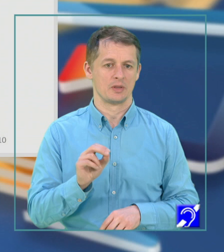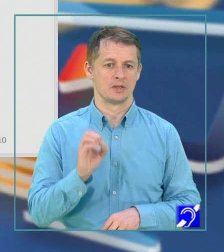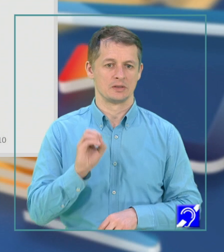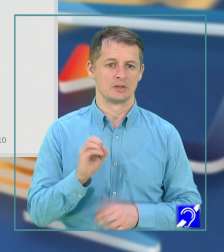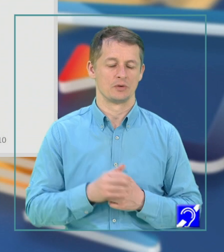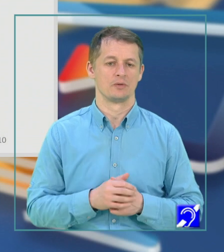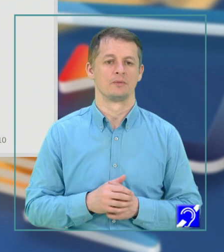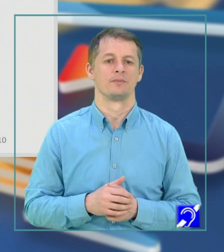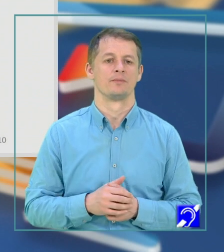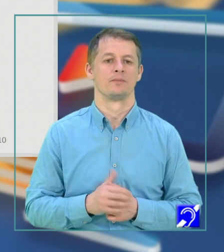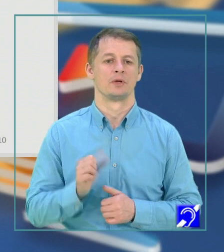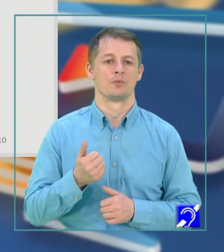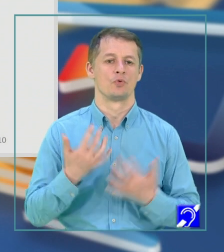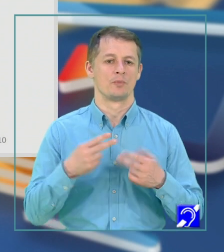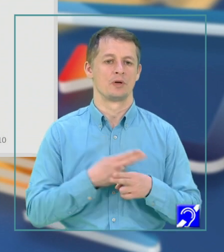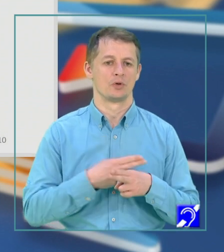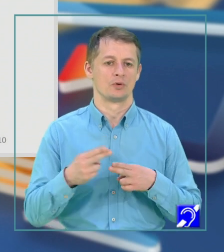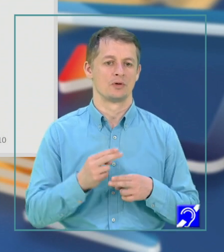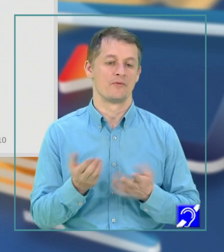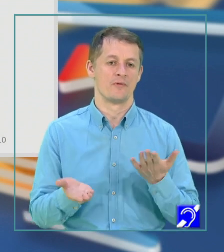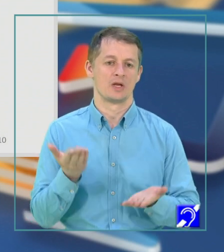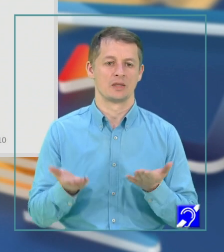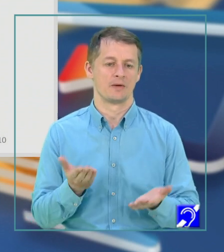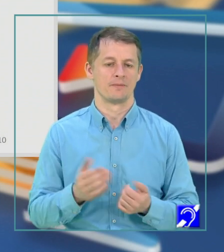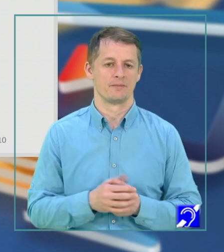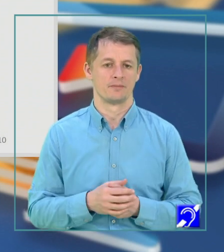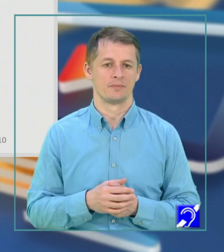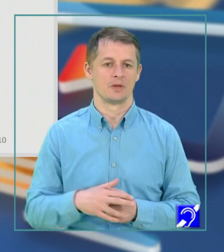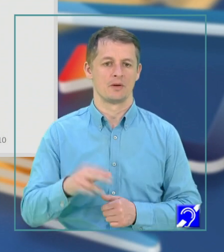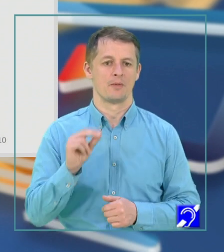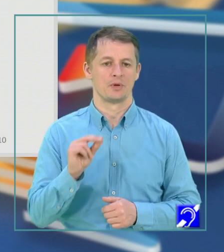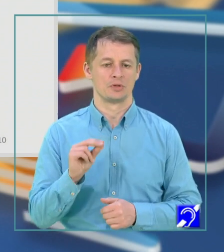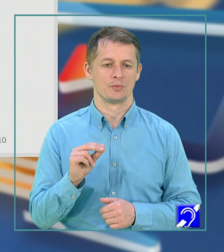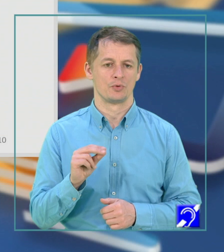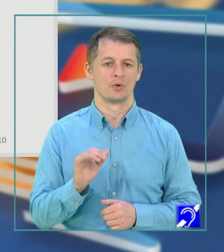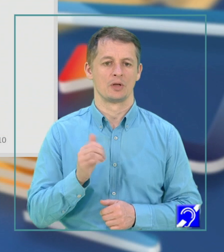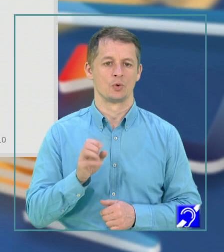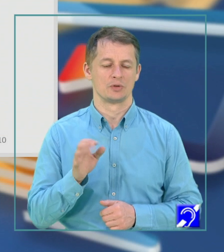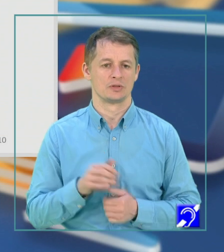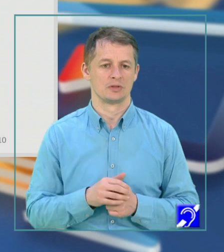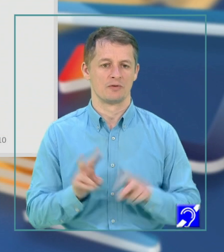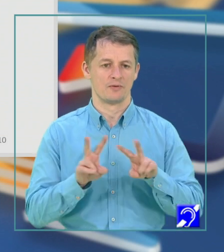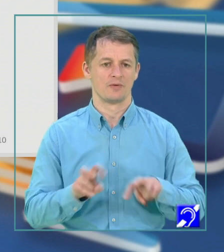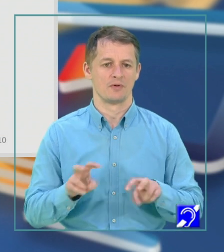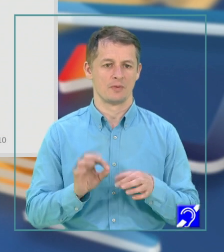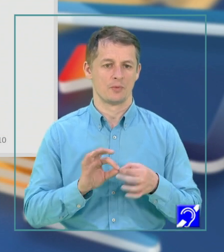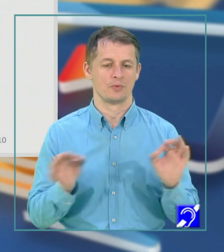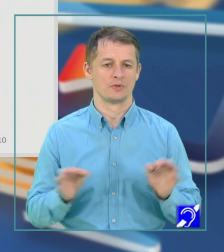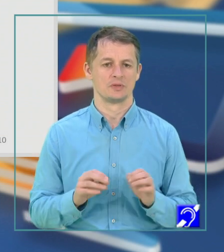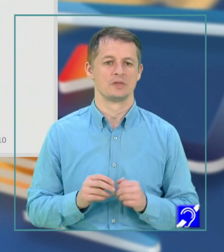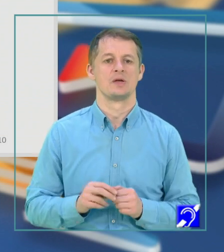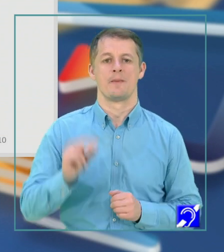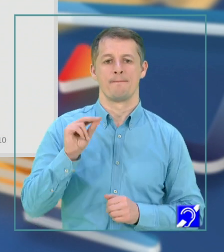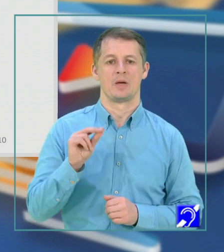de primul număr natural, iar în varianta principiului inducției vom verifica propoziția pentru P, care